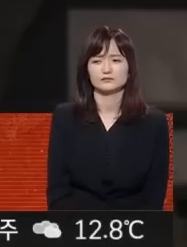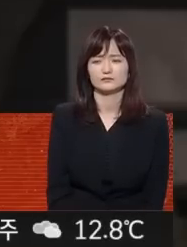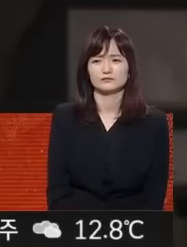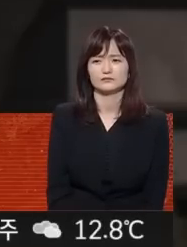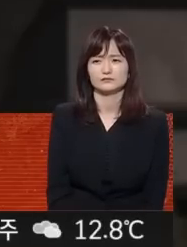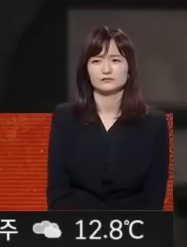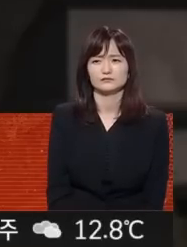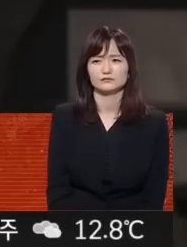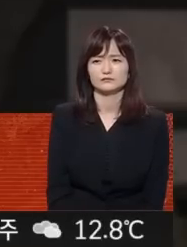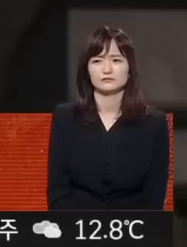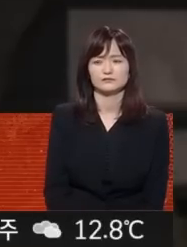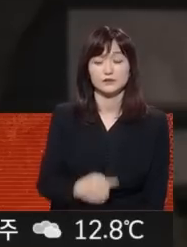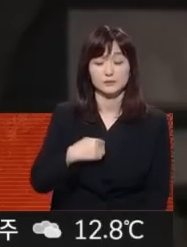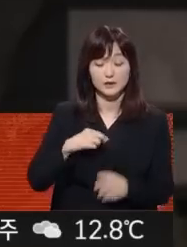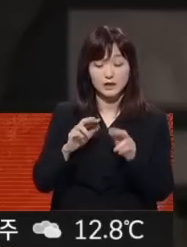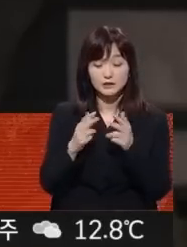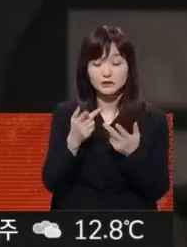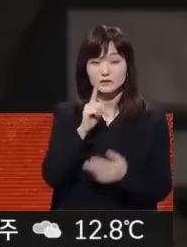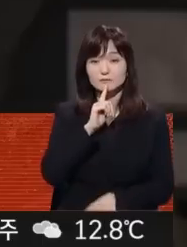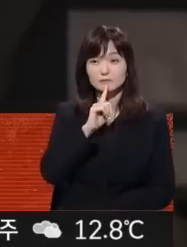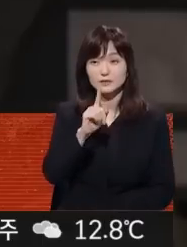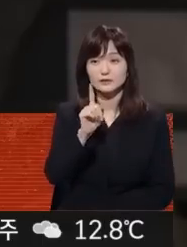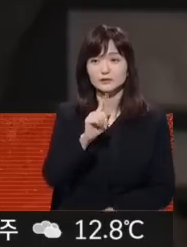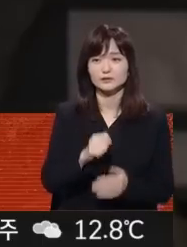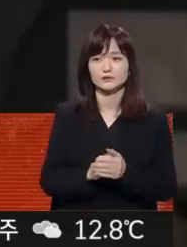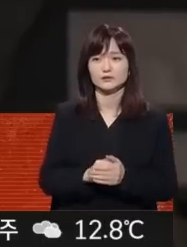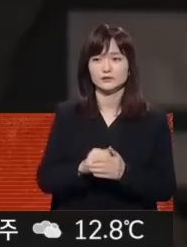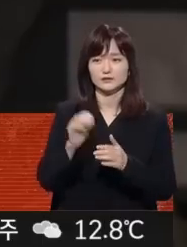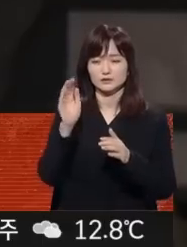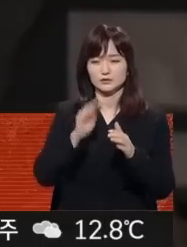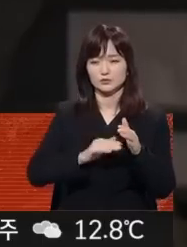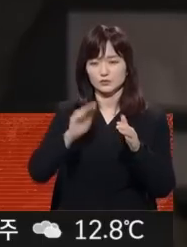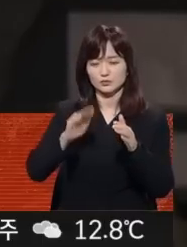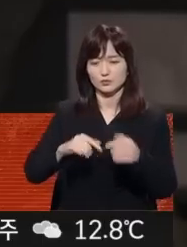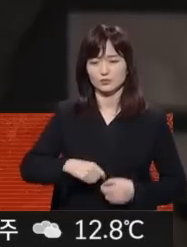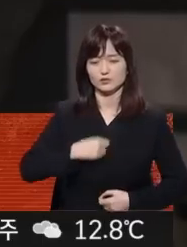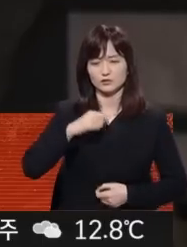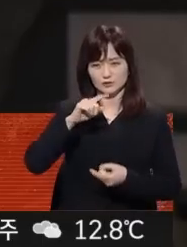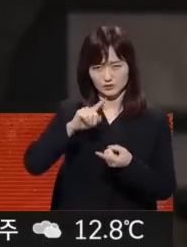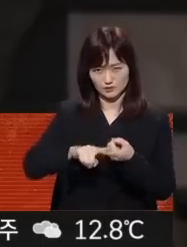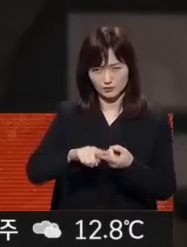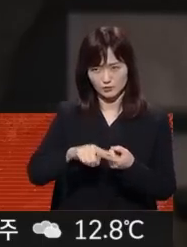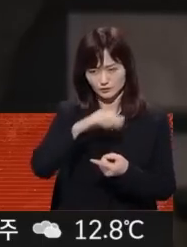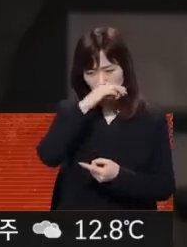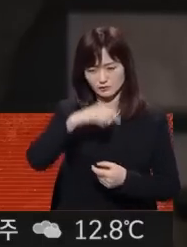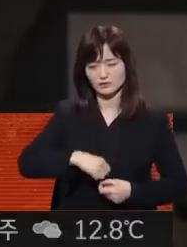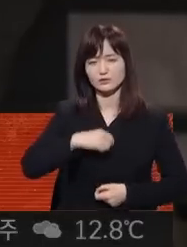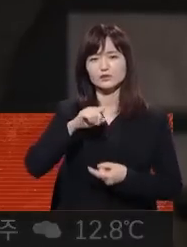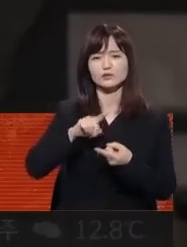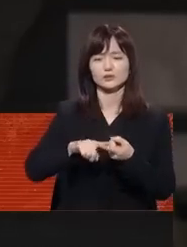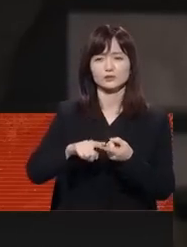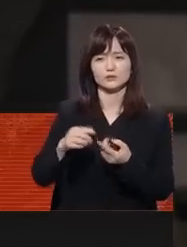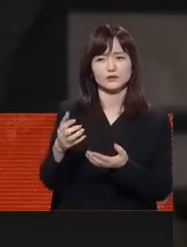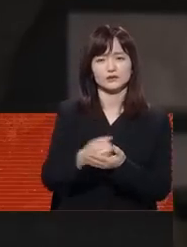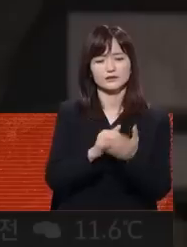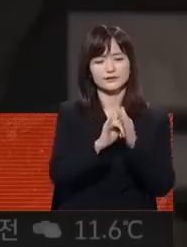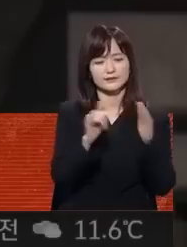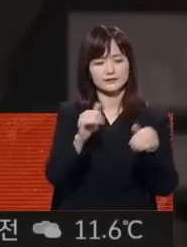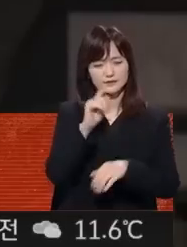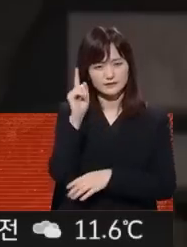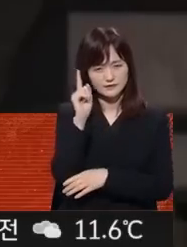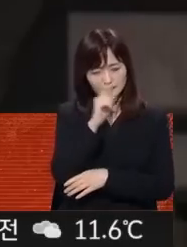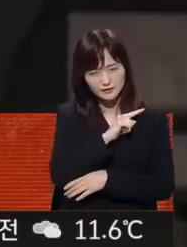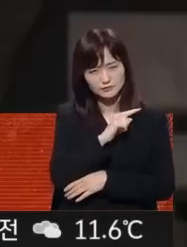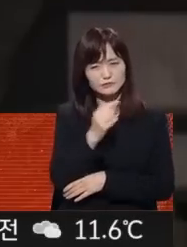물론 본인의 말로는 이제 공의로움 정의감을 가지고 가족들의 어떤 나쁜 과거를 청산하고